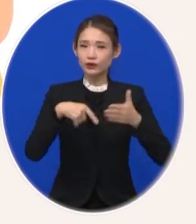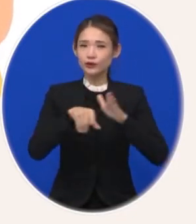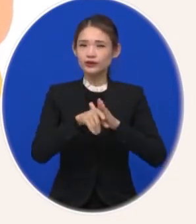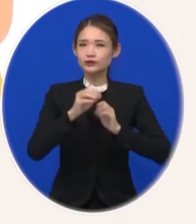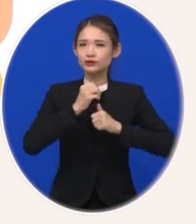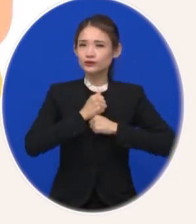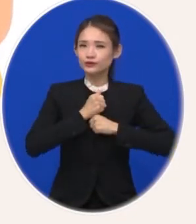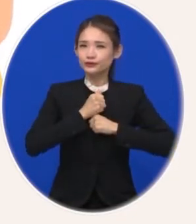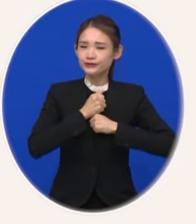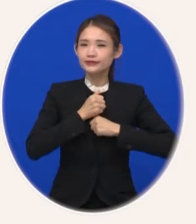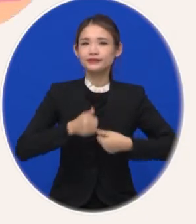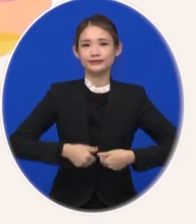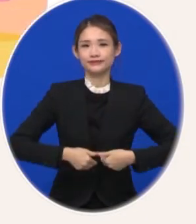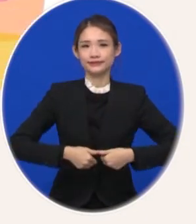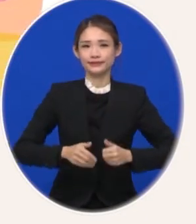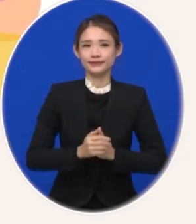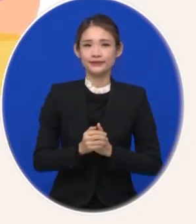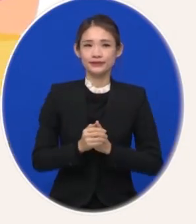주의가 필요합니다.